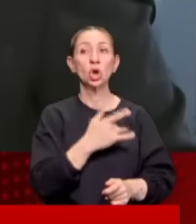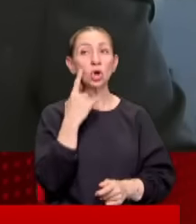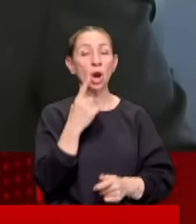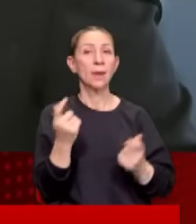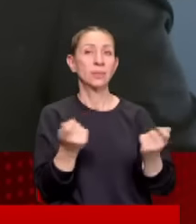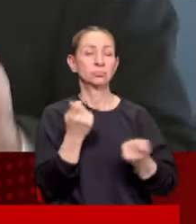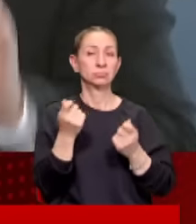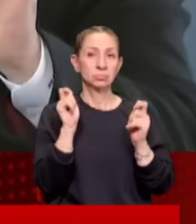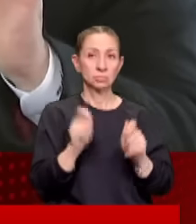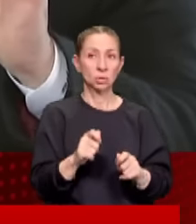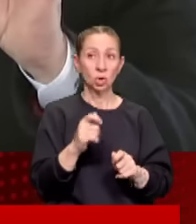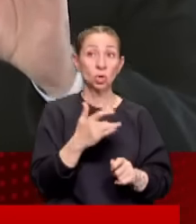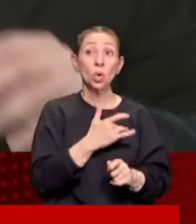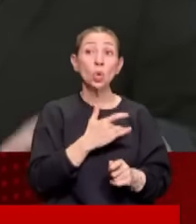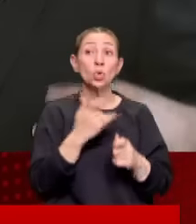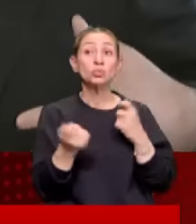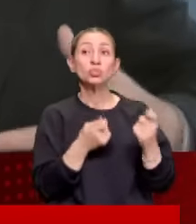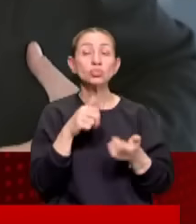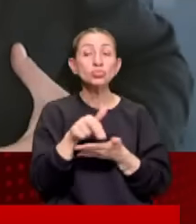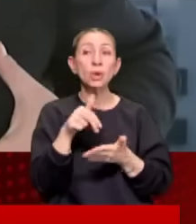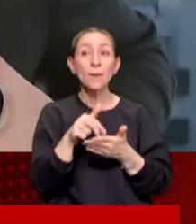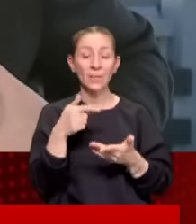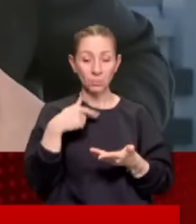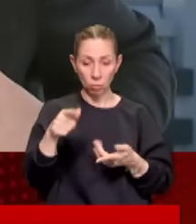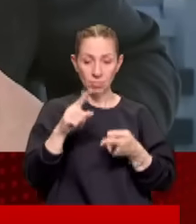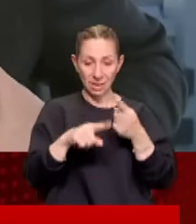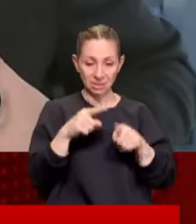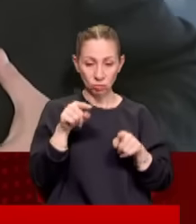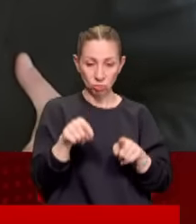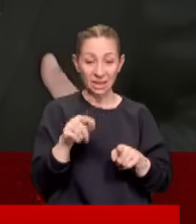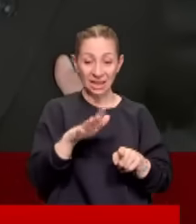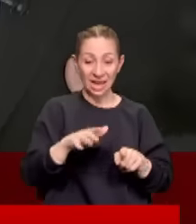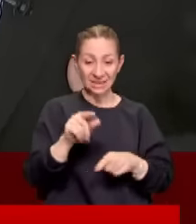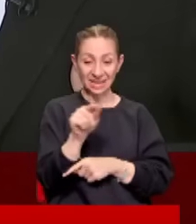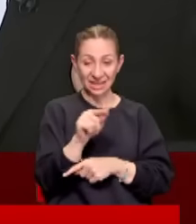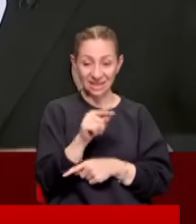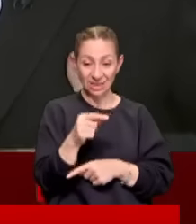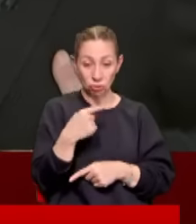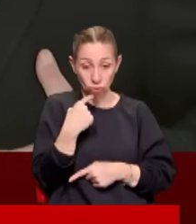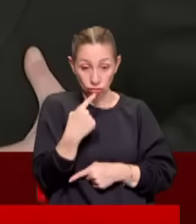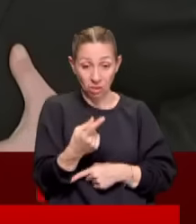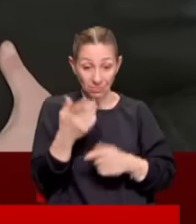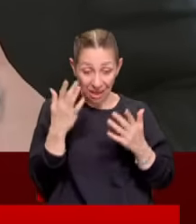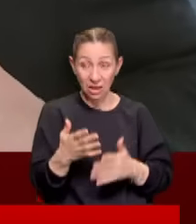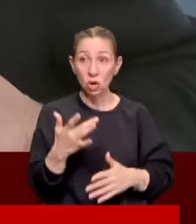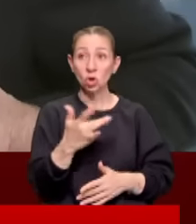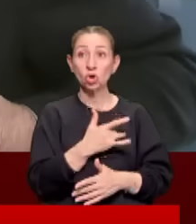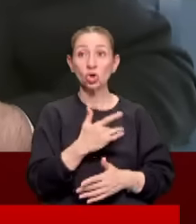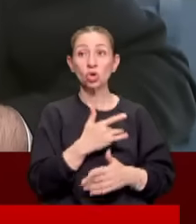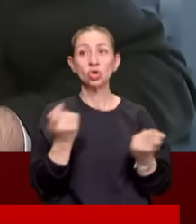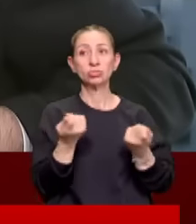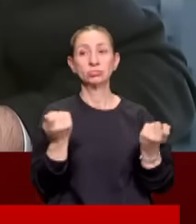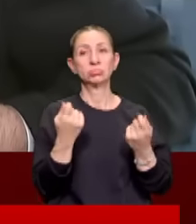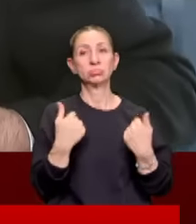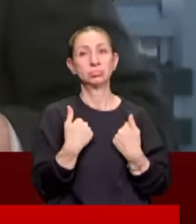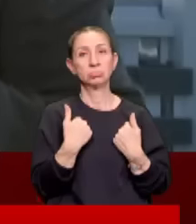yapıyor. Gönüllülük olarak yapıyor. Ben de bu partide bunu genel sekreter görevini ifade ettiğim halde gönüllü esasıyla